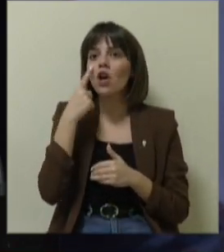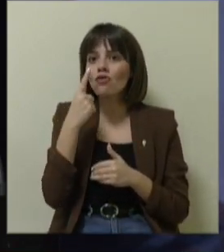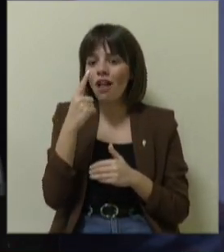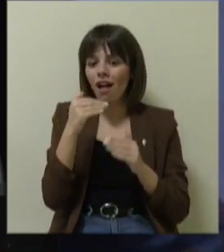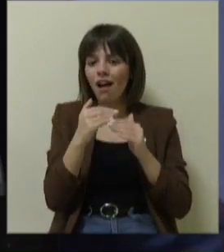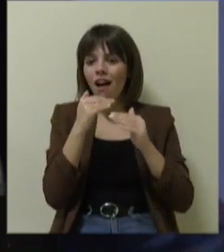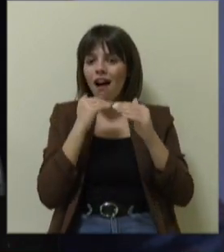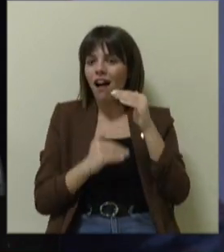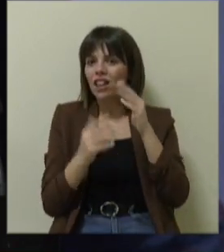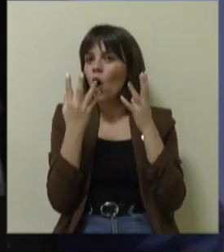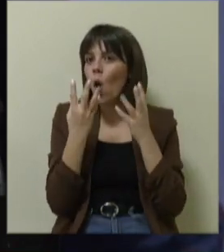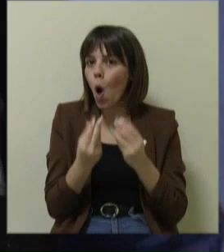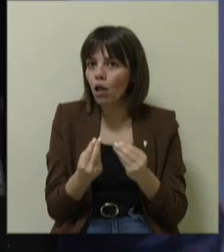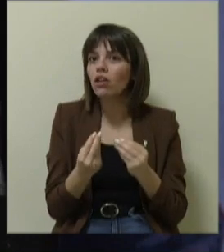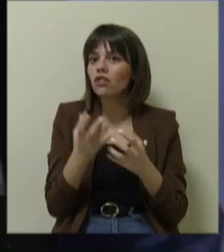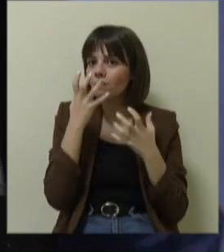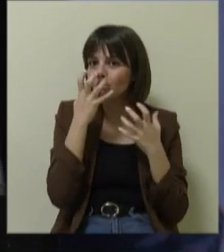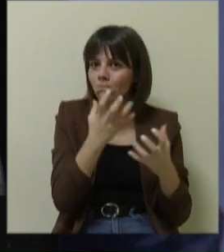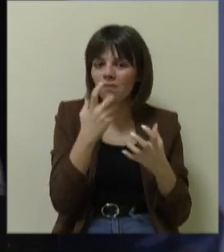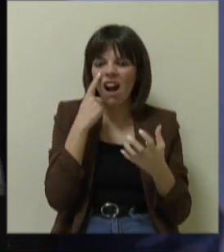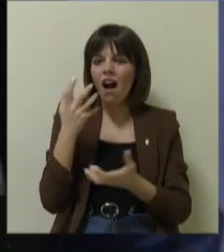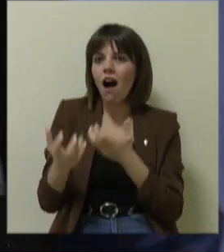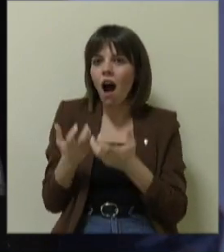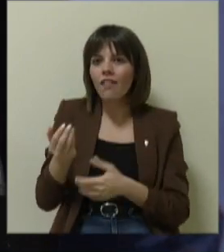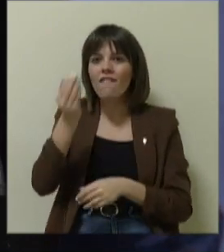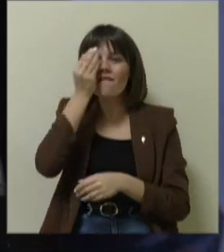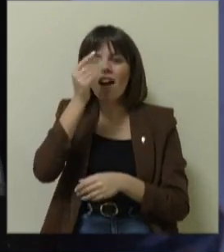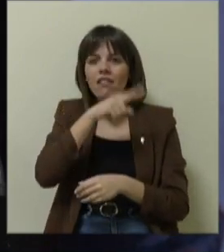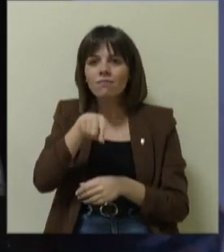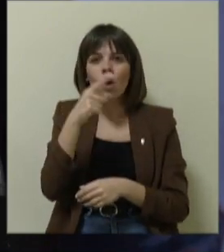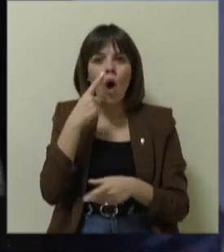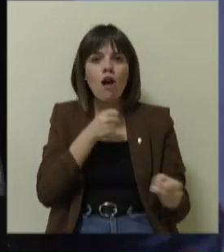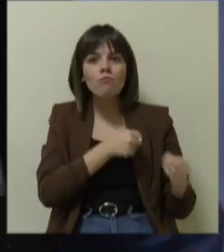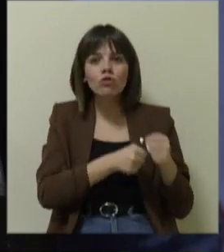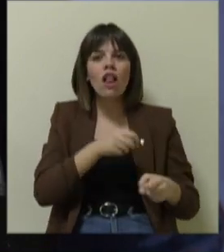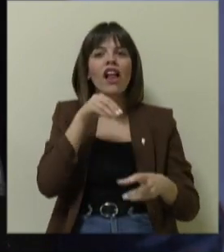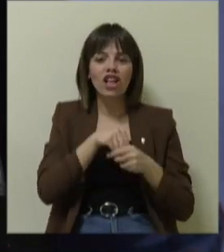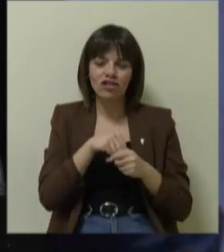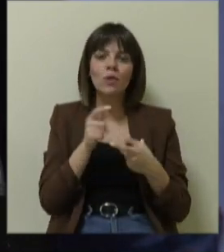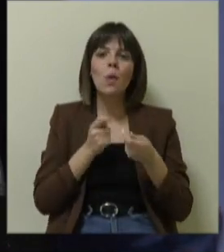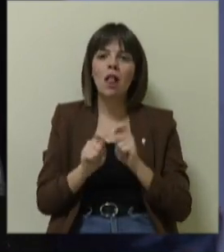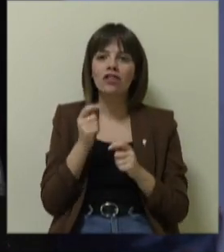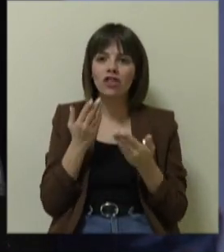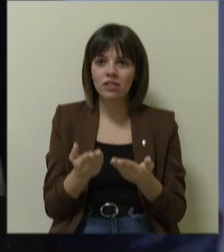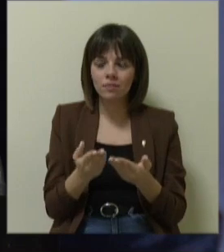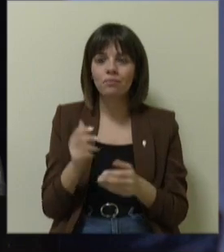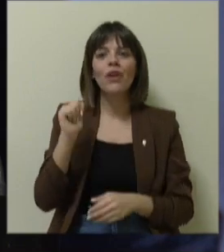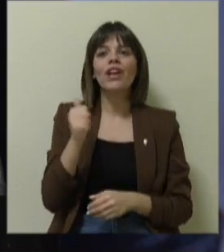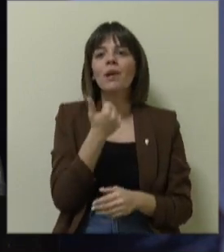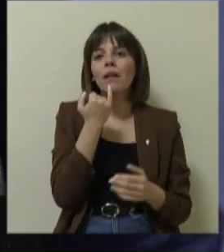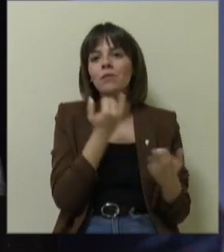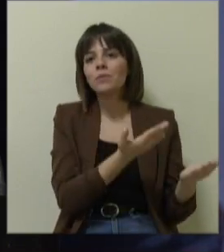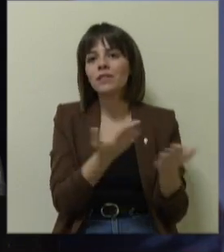altına indirecek, sağlanacak kaynakları yoksullukla mücadelede kullanacağız. Kıymetli